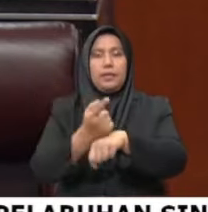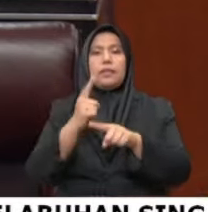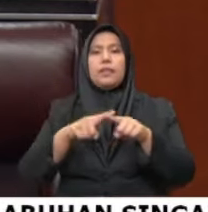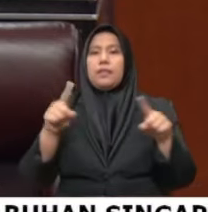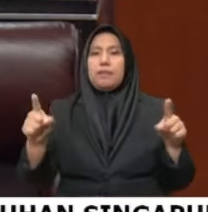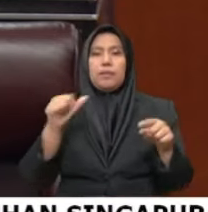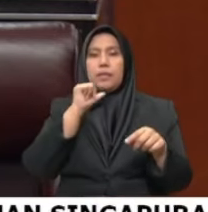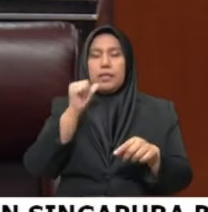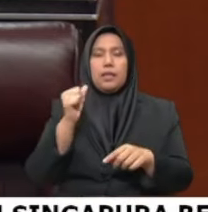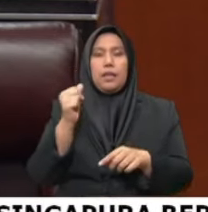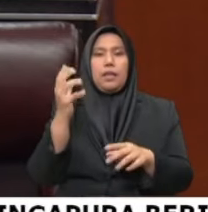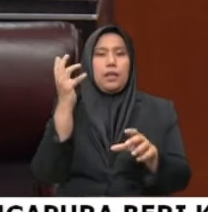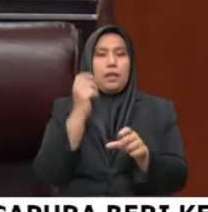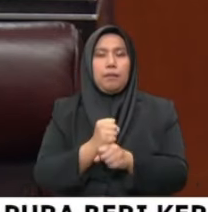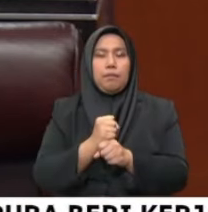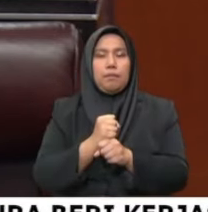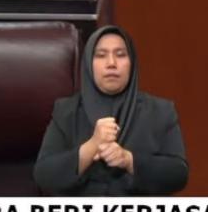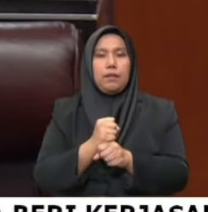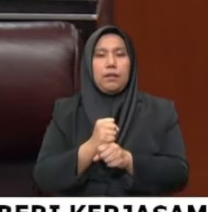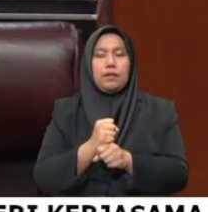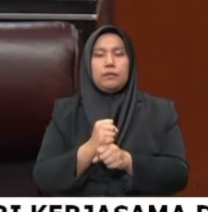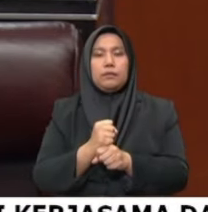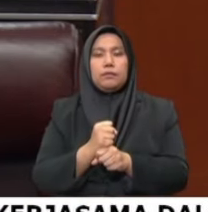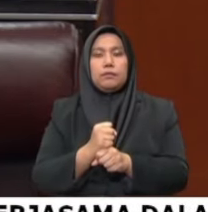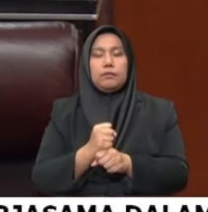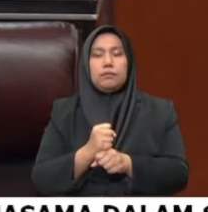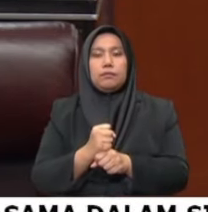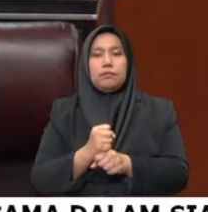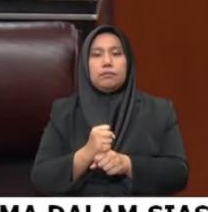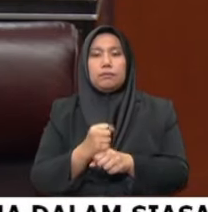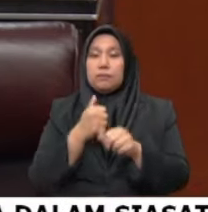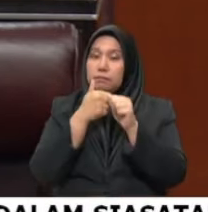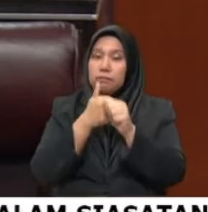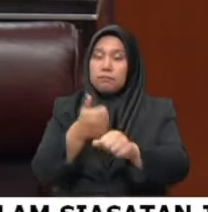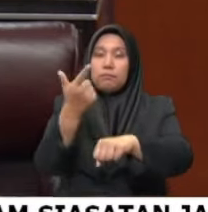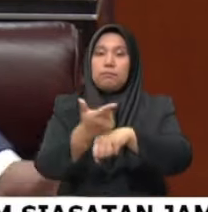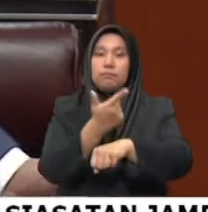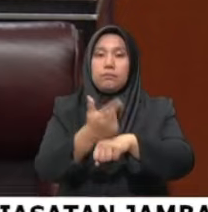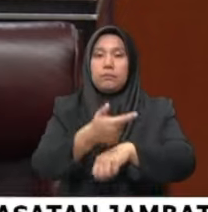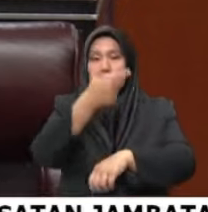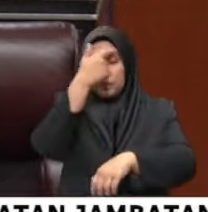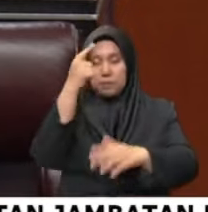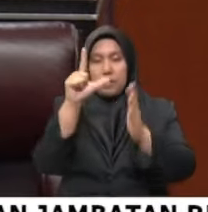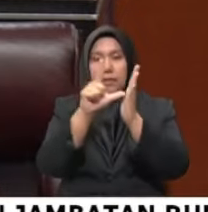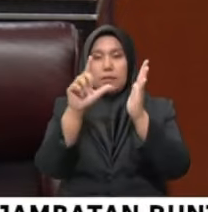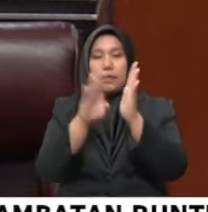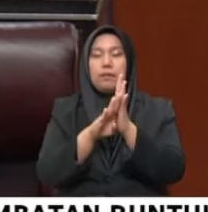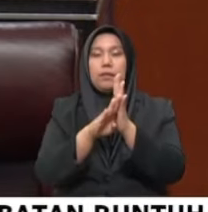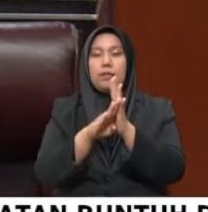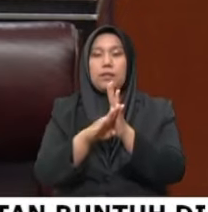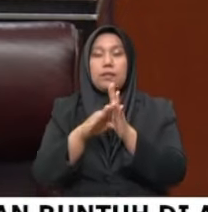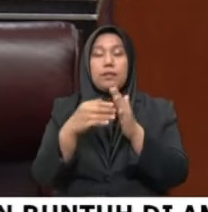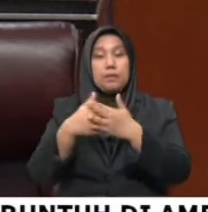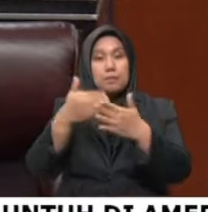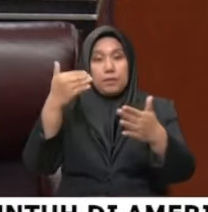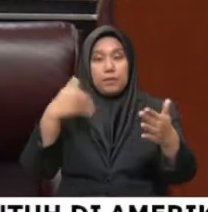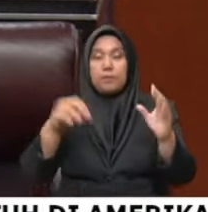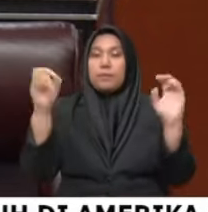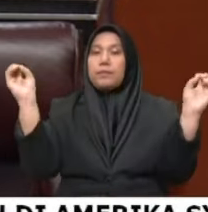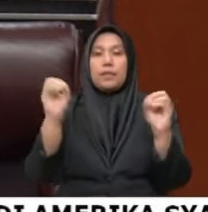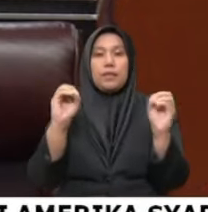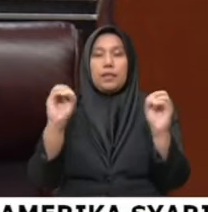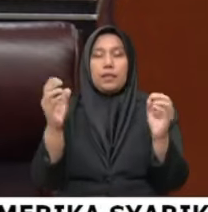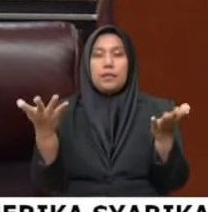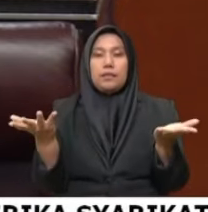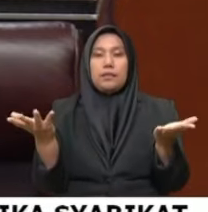tidak dapat mengikuti latihan-latihan ini kerana latar belakang yang sebelum ini tidak ada